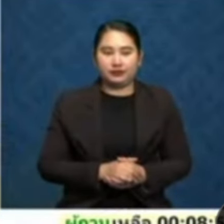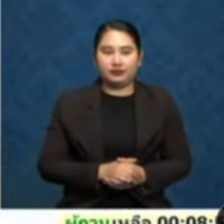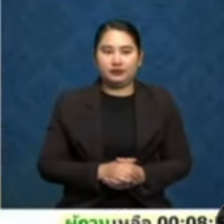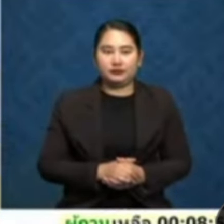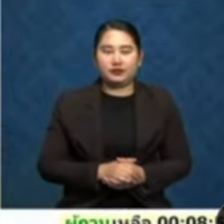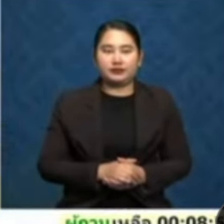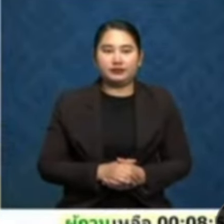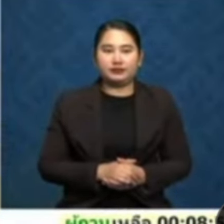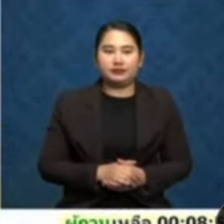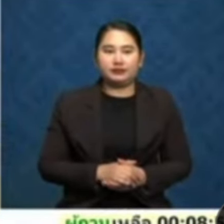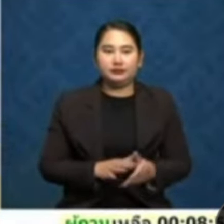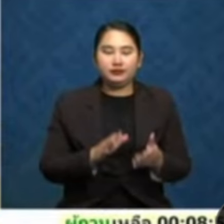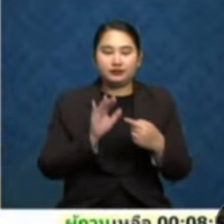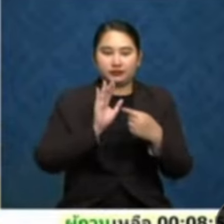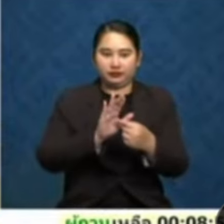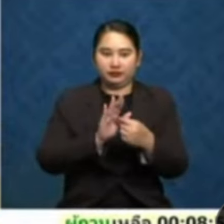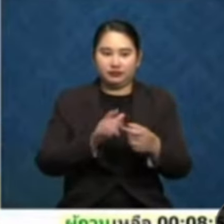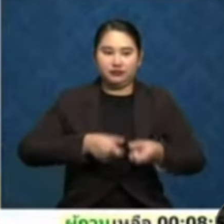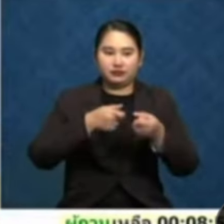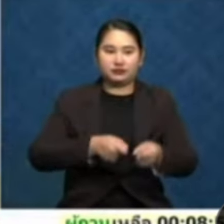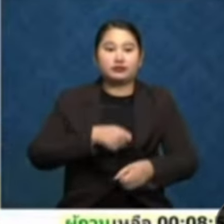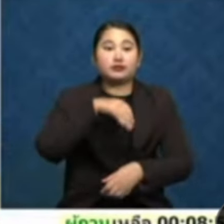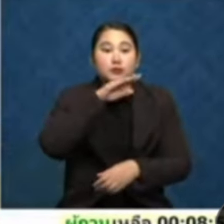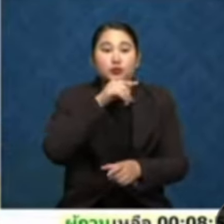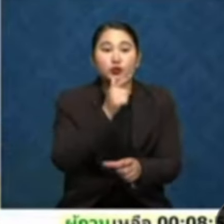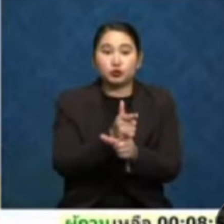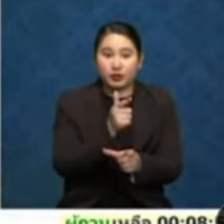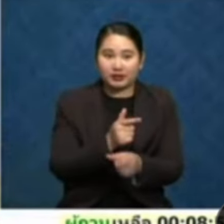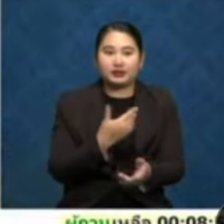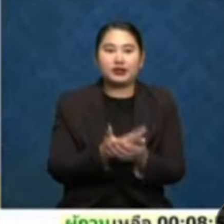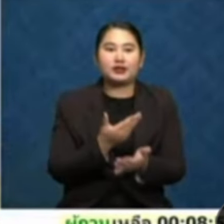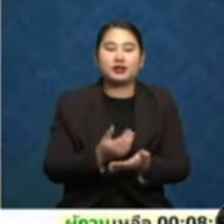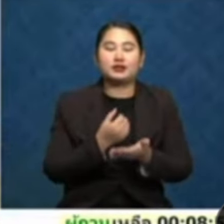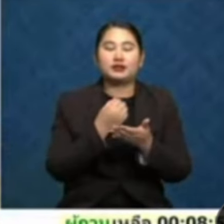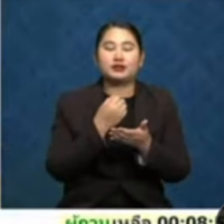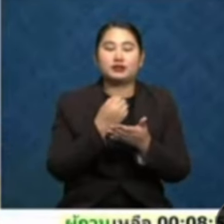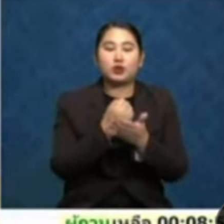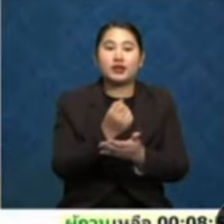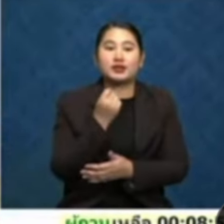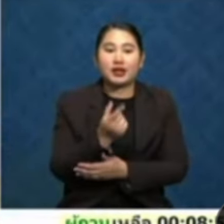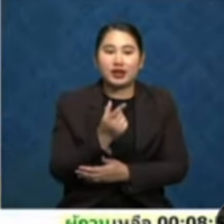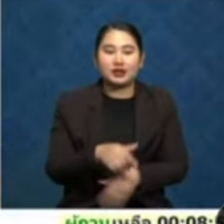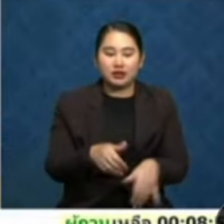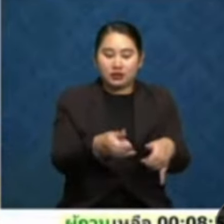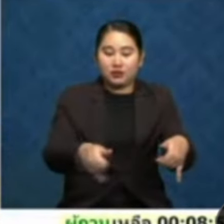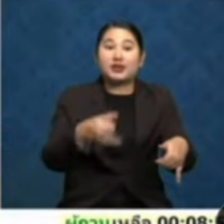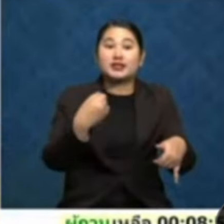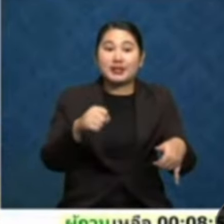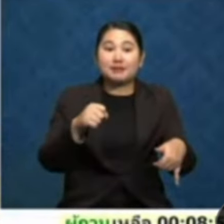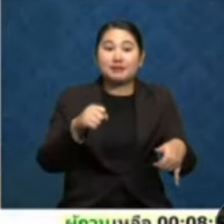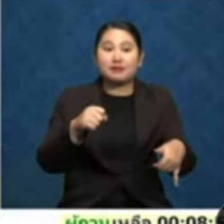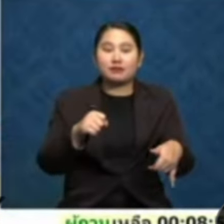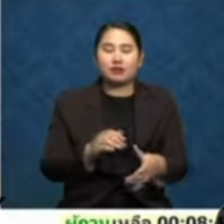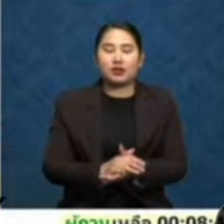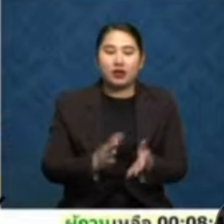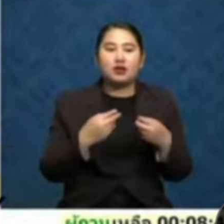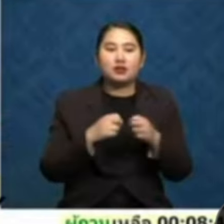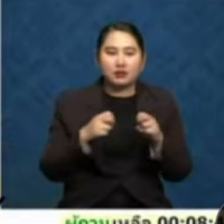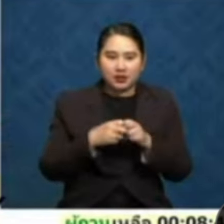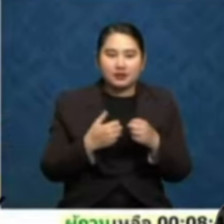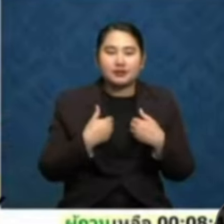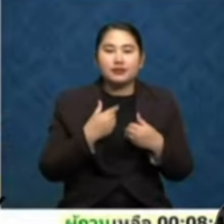ยกตัวอย่างอีก 1ตัวอย่างครับเกษตรกรผู้เลี้ยงหมูนะครับปัจจุบันจ่ายเยียวยาชดเชยสูงสุดแค่ 10ตัวเท่านั้นท่านจะเห็นได้ว่าปัญหา